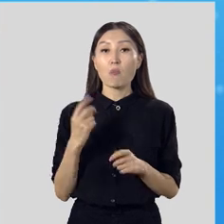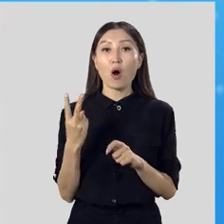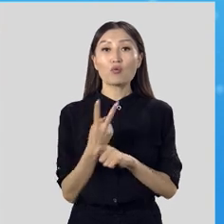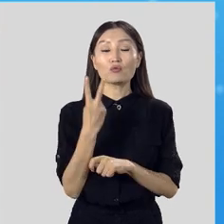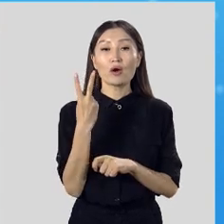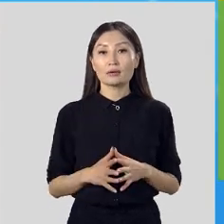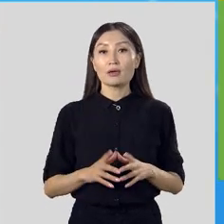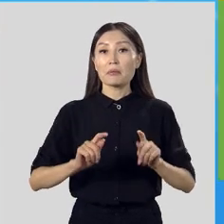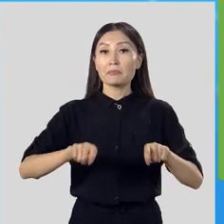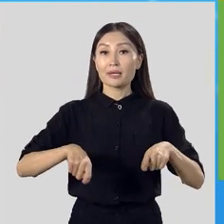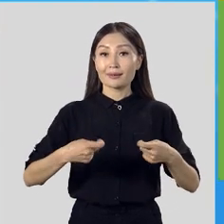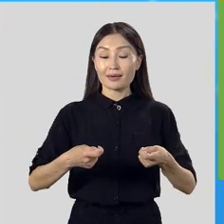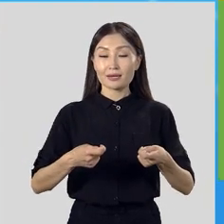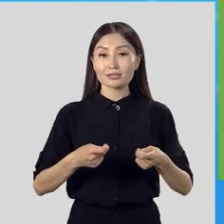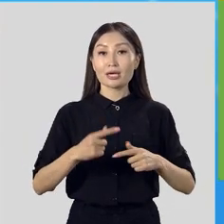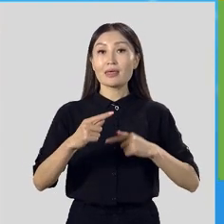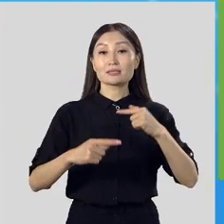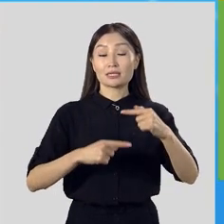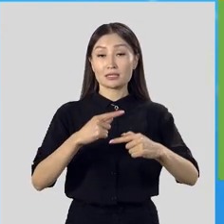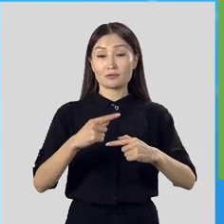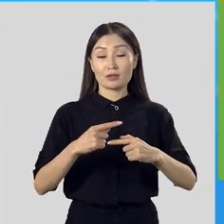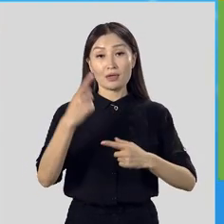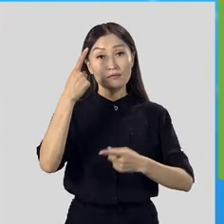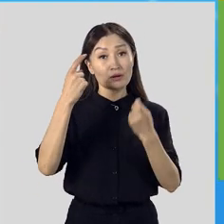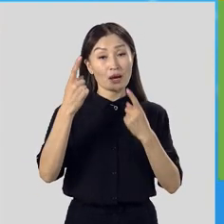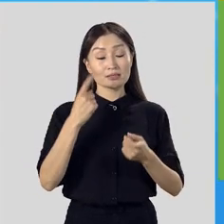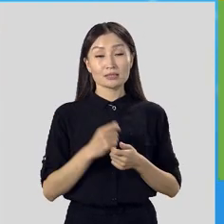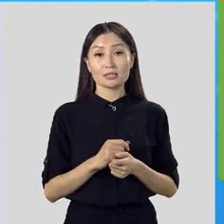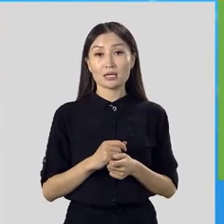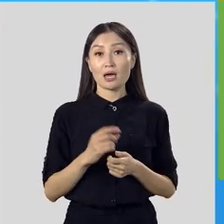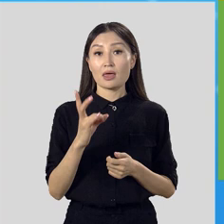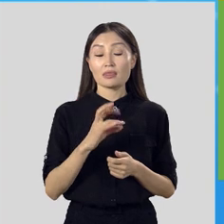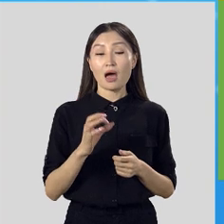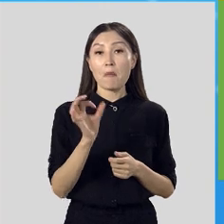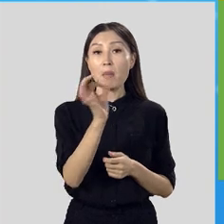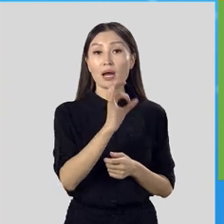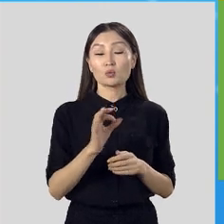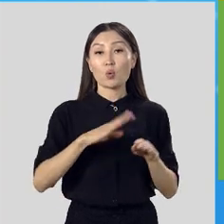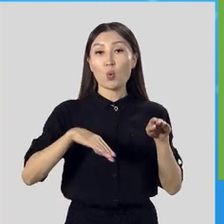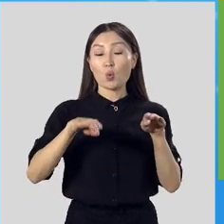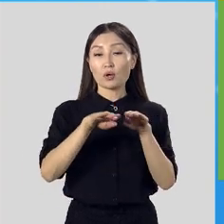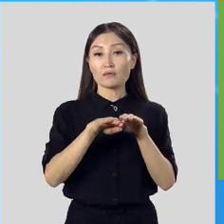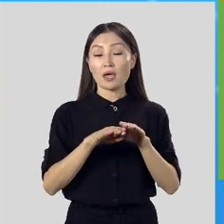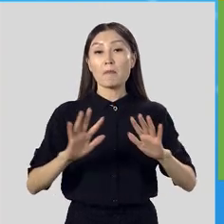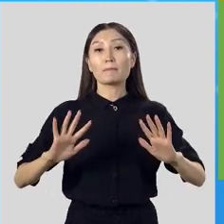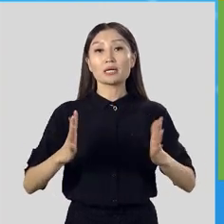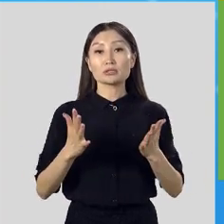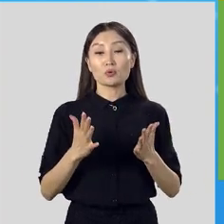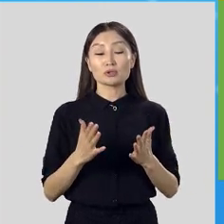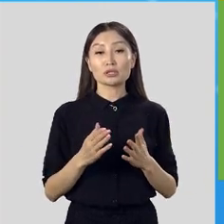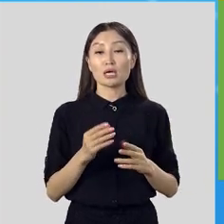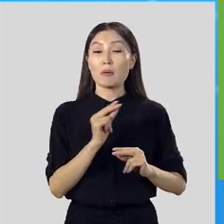Самоудвоение ДНК. Передача наследственной информации на молекулярном уровне происходит